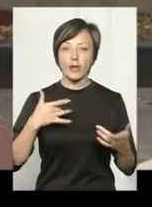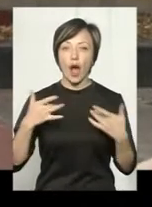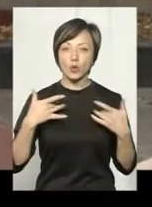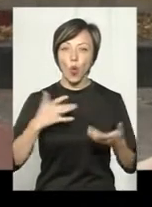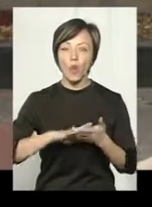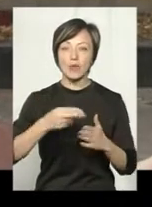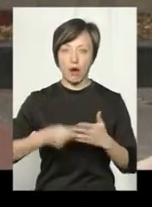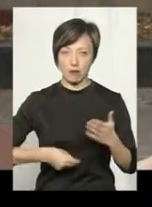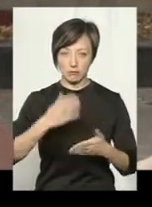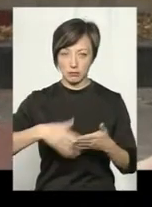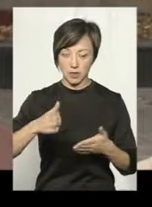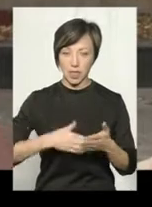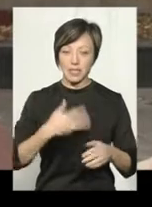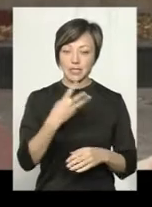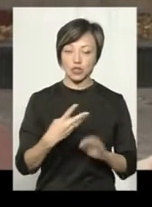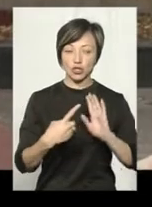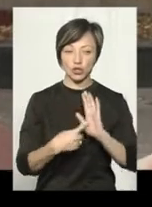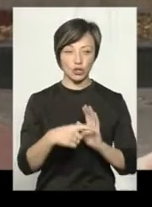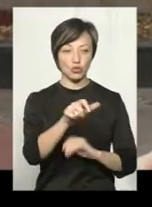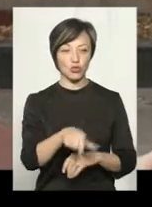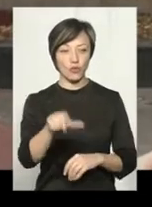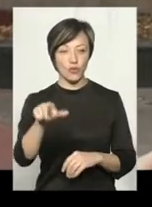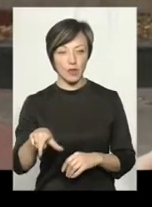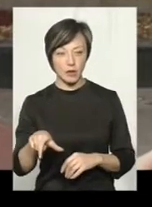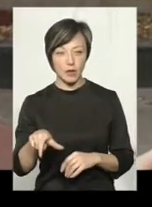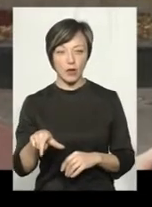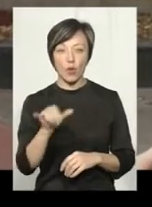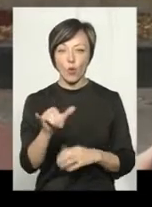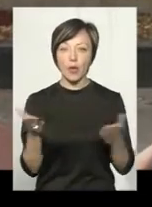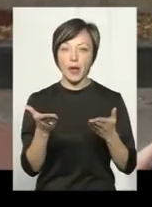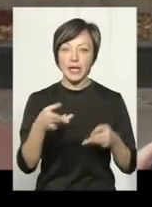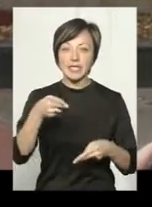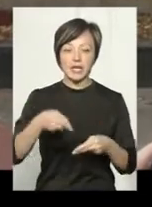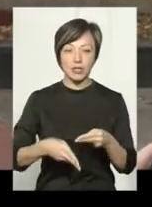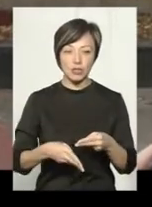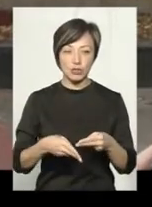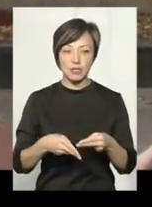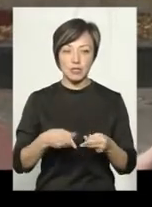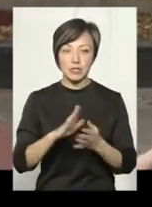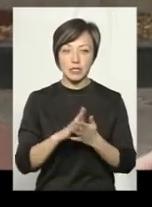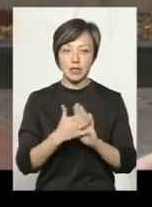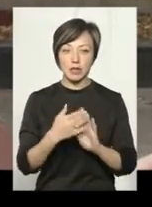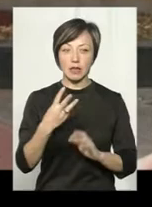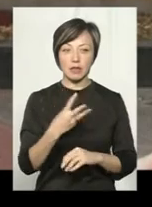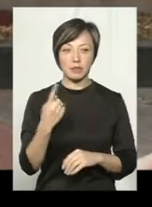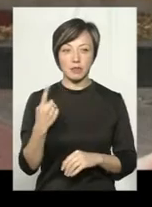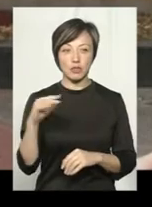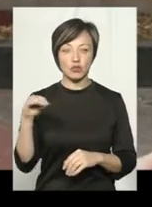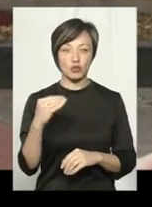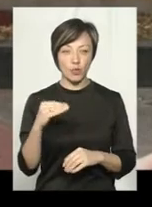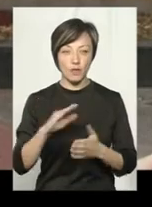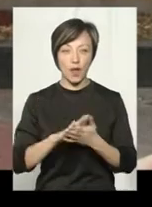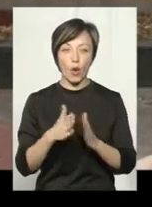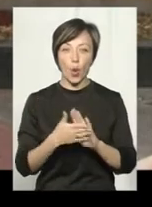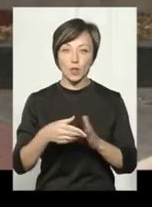З 36 чоловік, у яких закінчувався станом на 31 жовтня